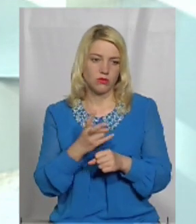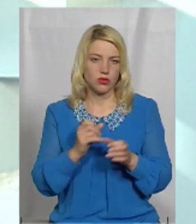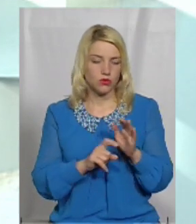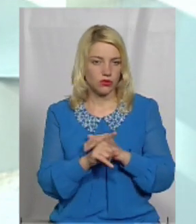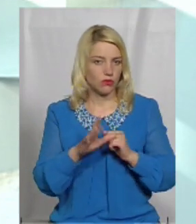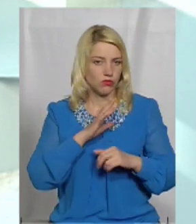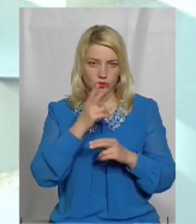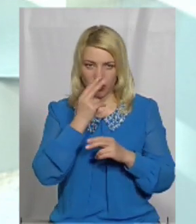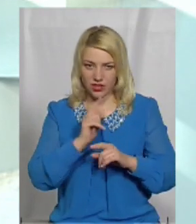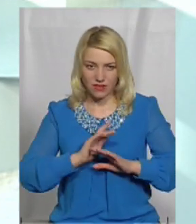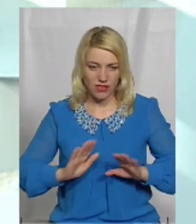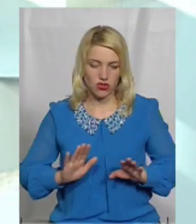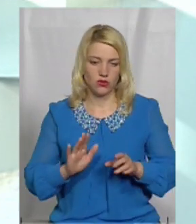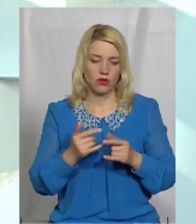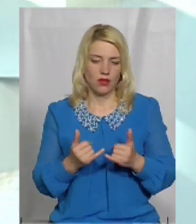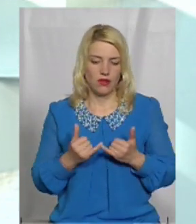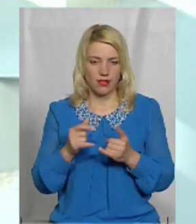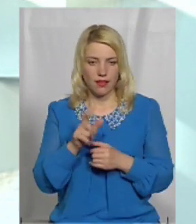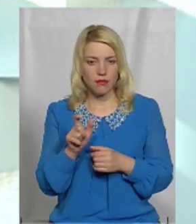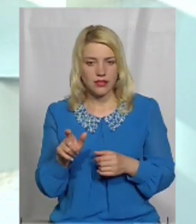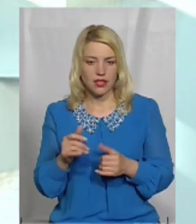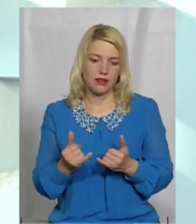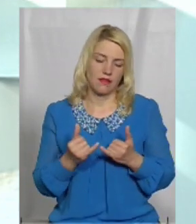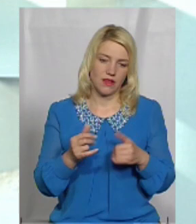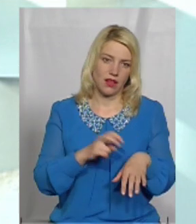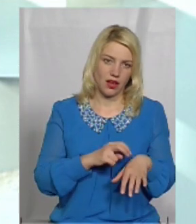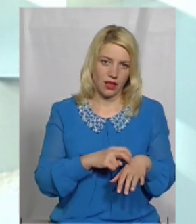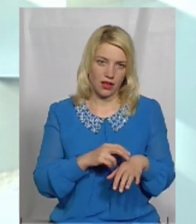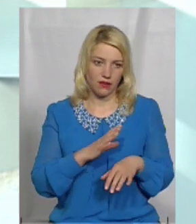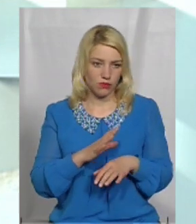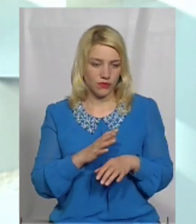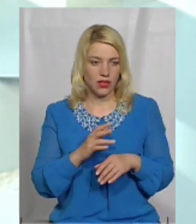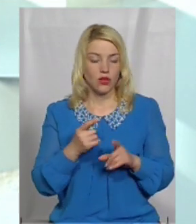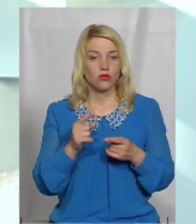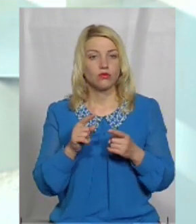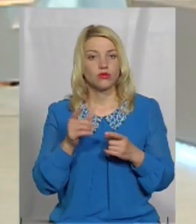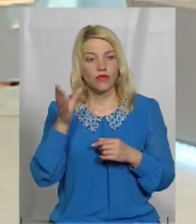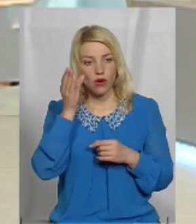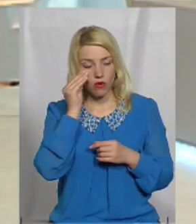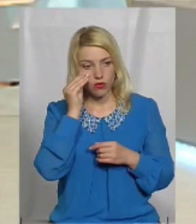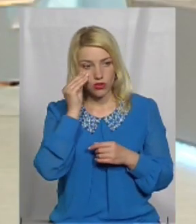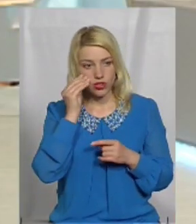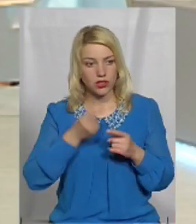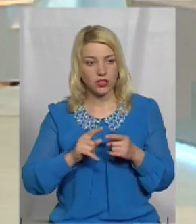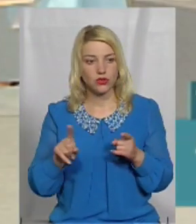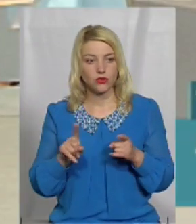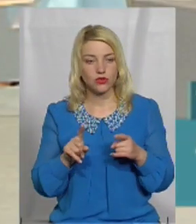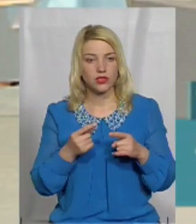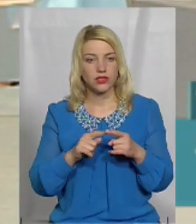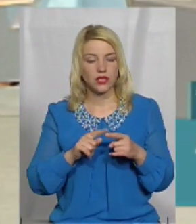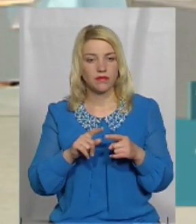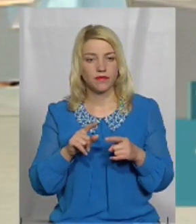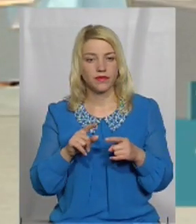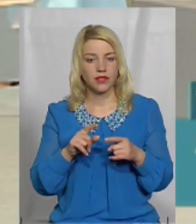спочатку було незвично і для пацієнтів, і для лікарів, враховуючи те, що це йде пов'язано